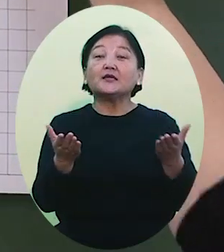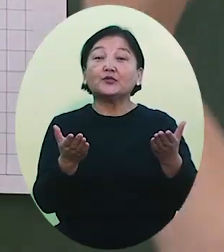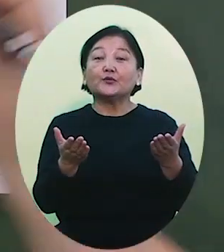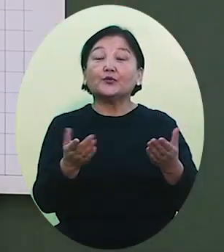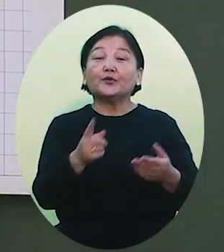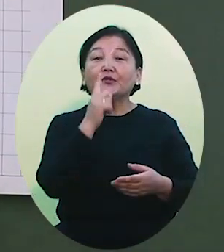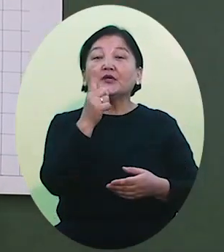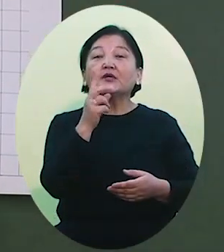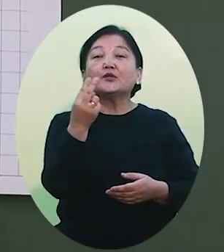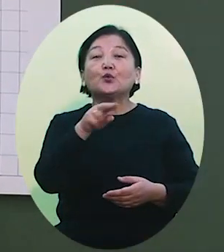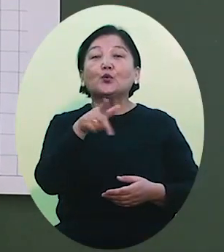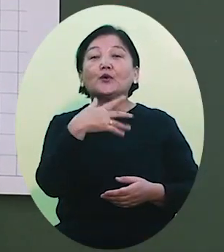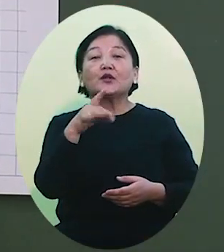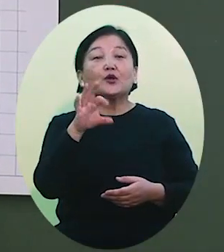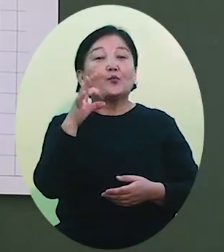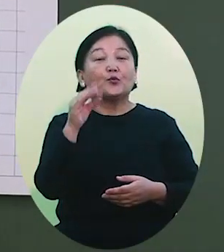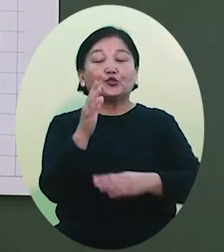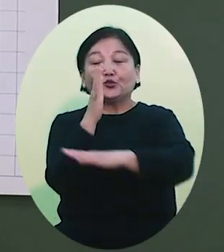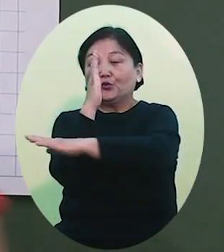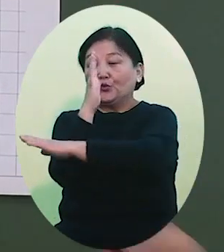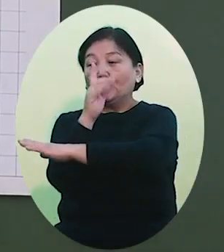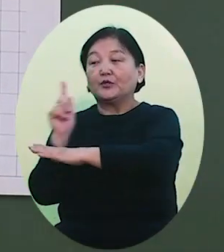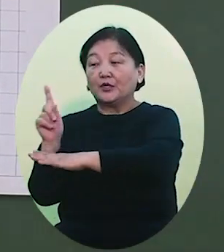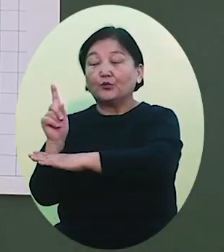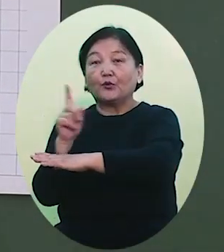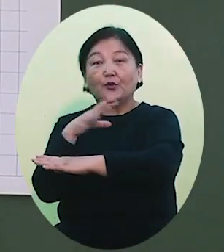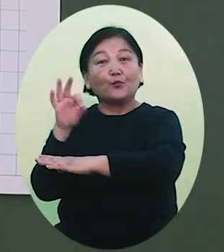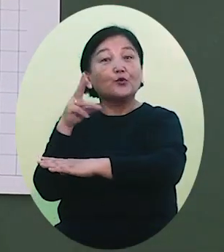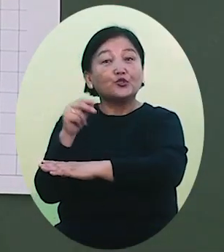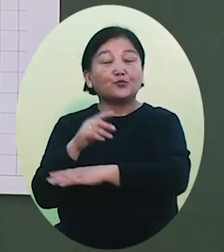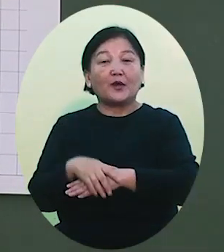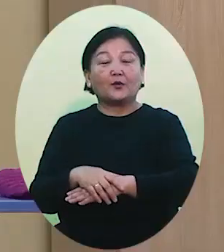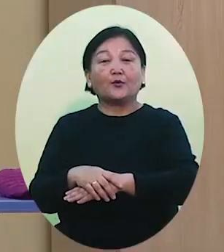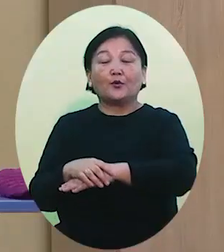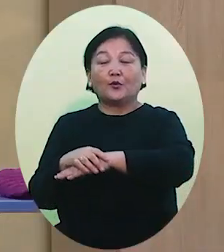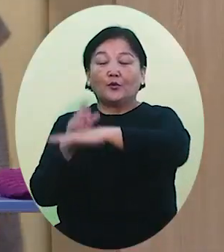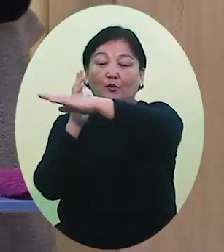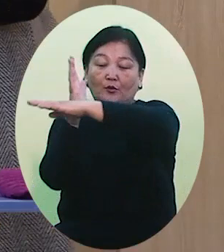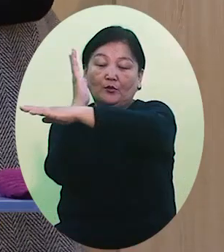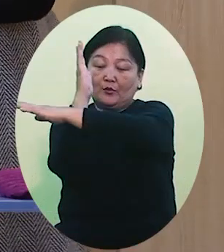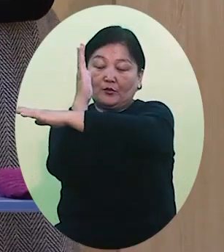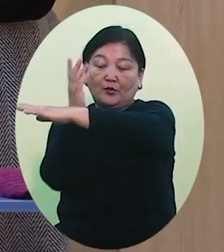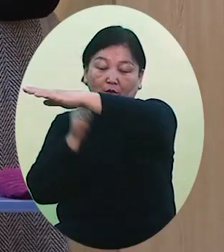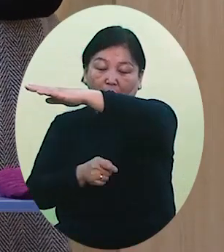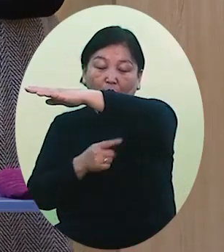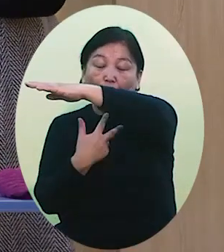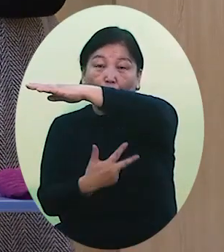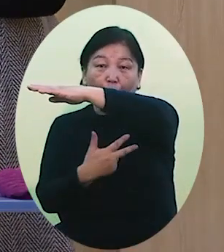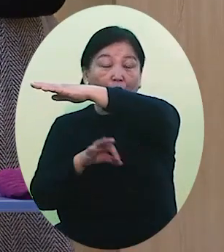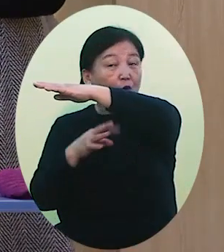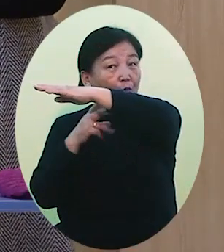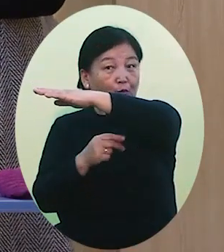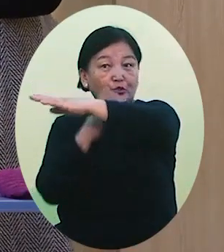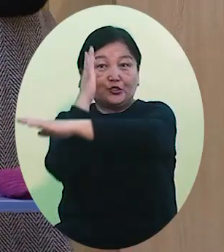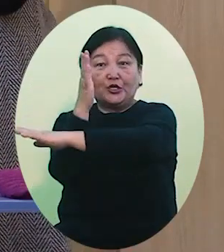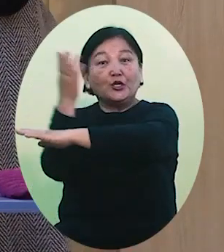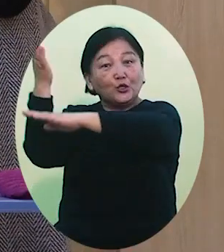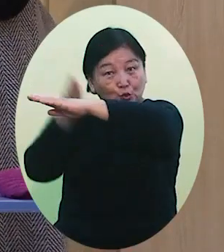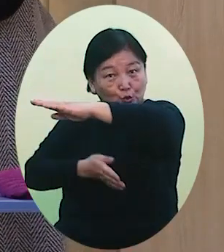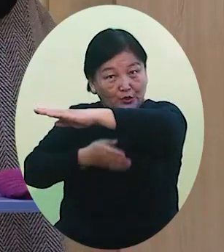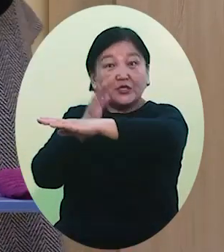мөч 3-р мөч дээр зурагдаж байсан байна. За тэгвэл k нь хас 2-той тэнцүү үед